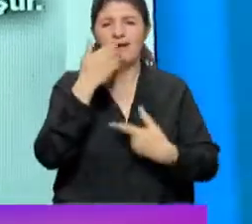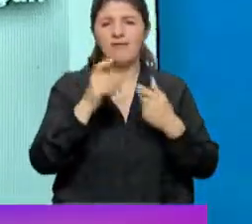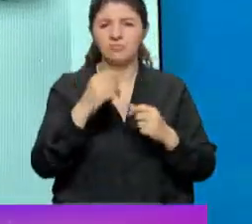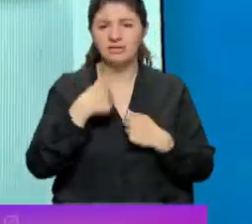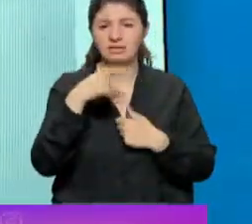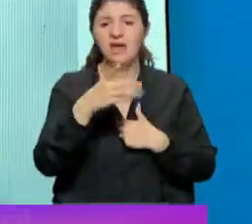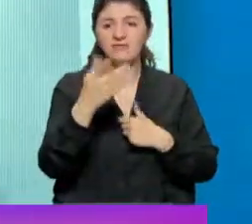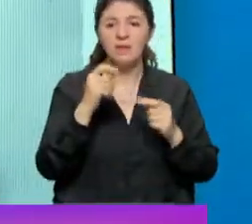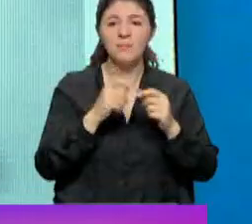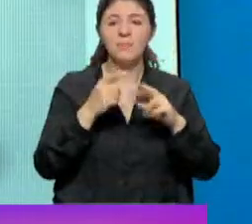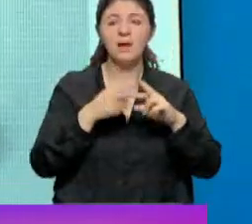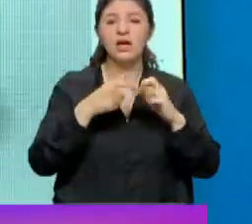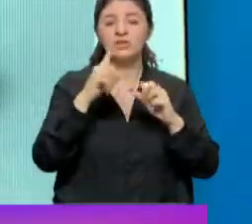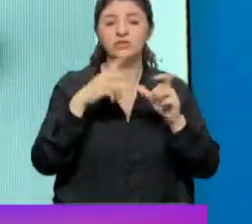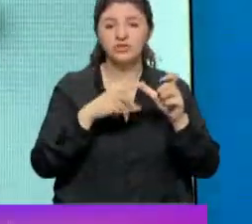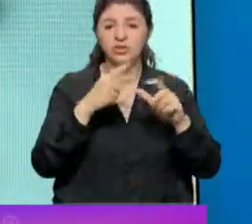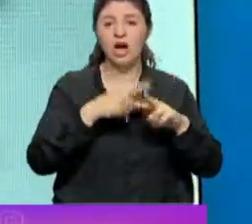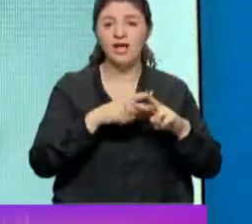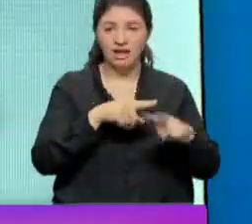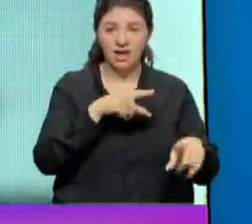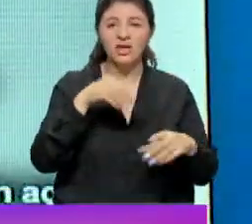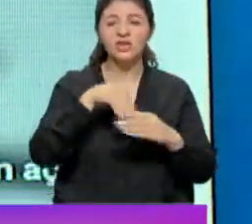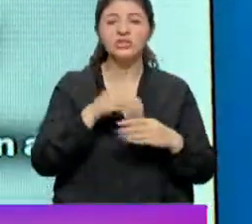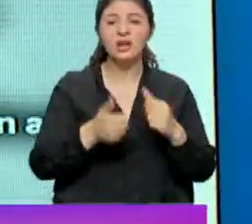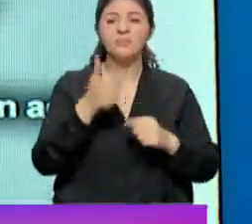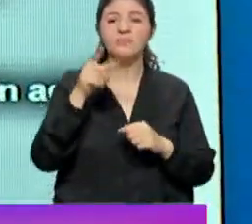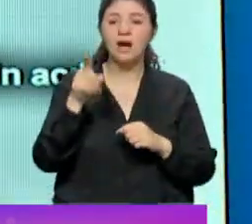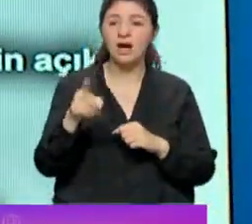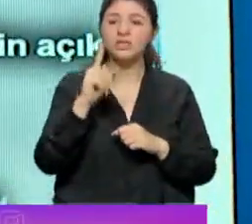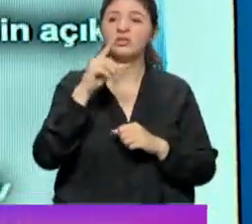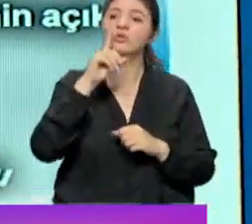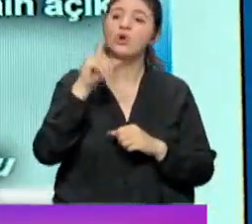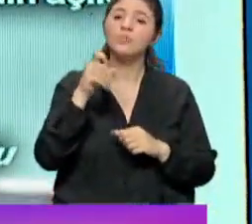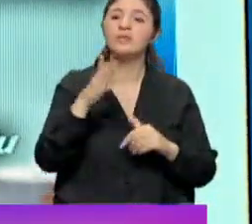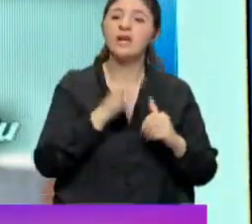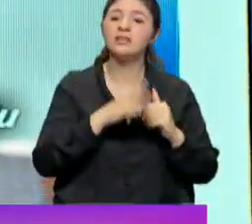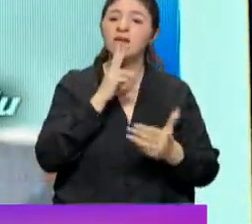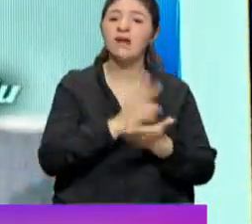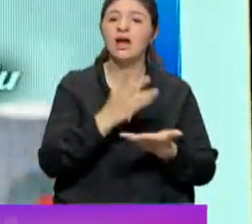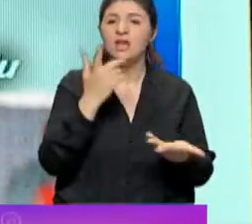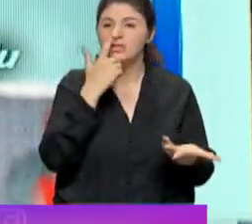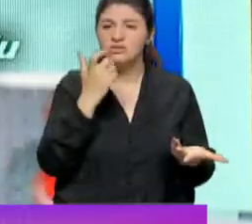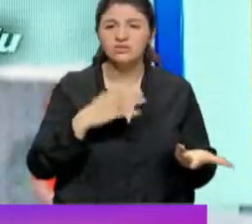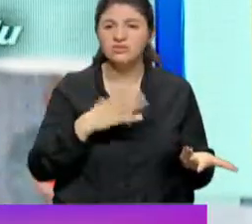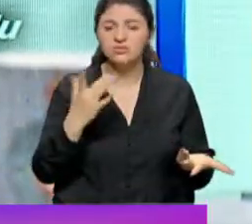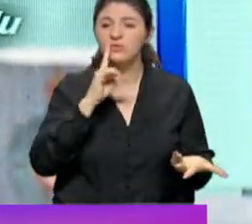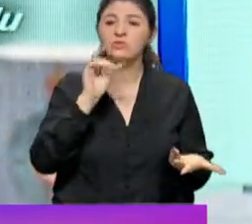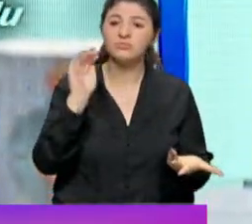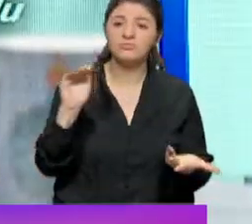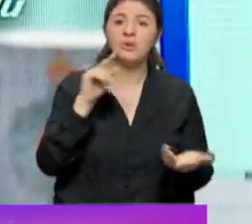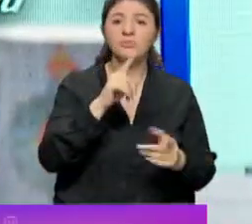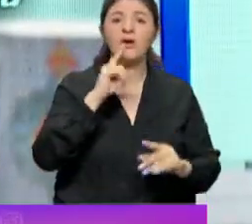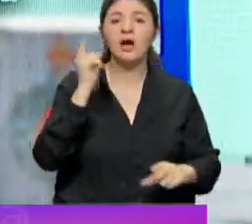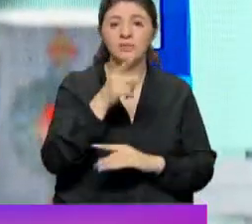bugün ve Barış Atay İçişleri Bakanı Süleyman Soylu Ya sordu bu yasak kararları da neyin nesidir sayın bakan bu